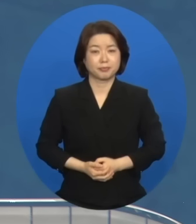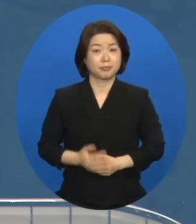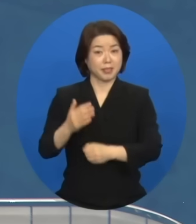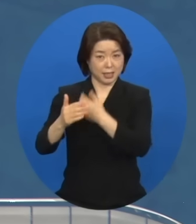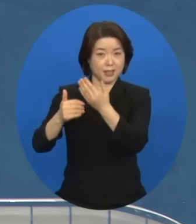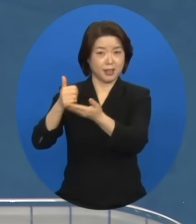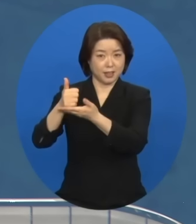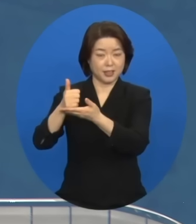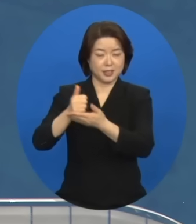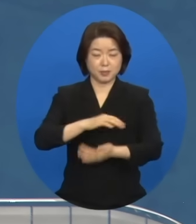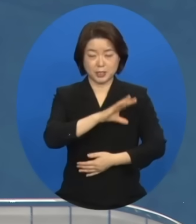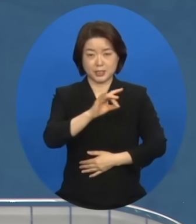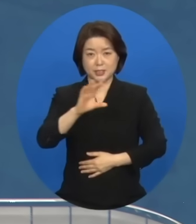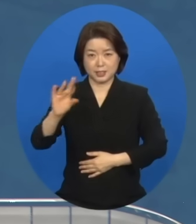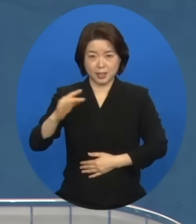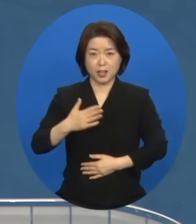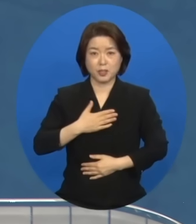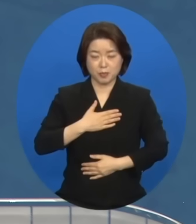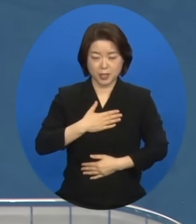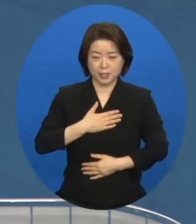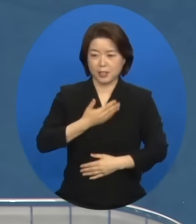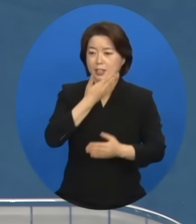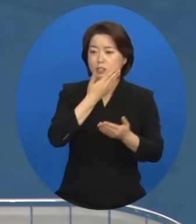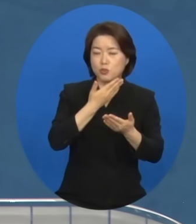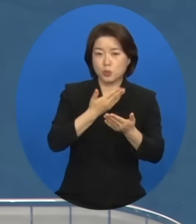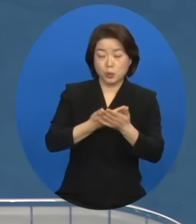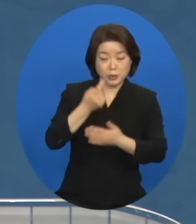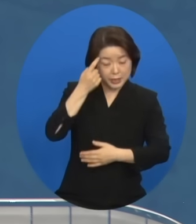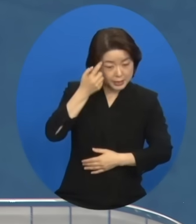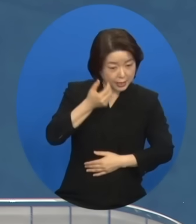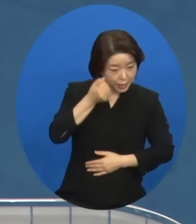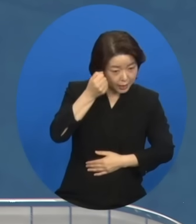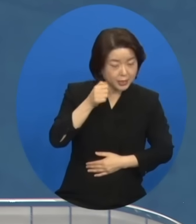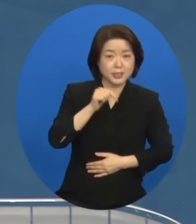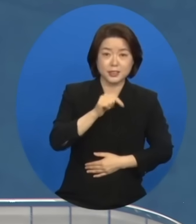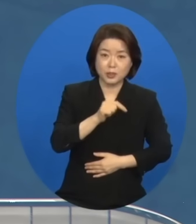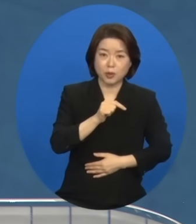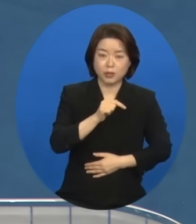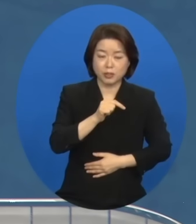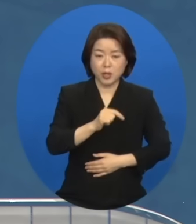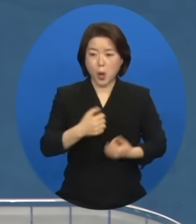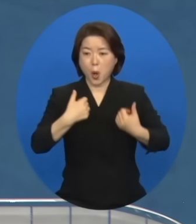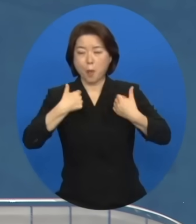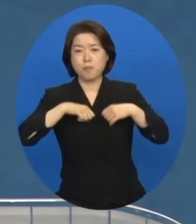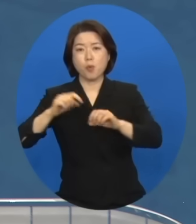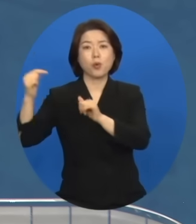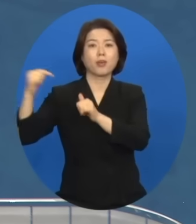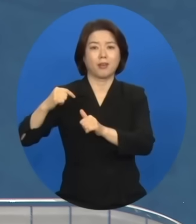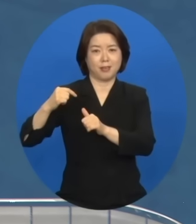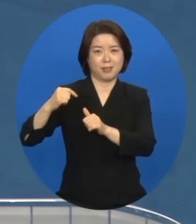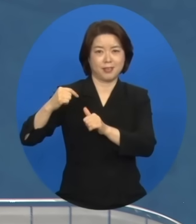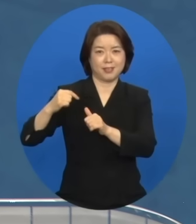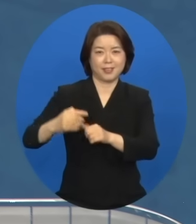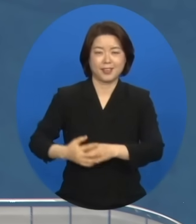하나님은 때때로 저에게 아주 소중하게 여기는 것들을 포기하게 하셨어요.